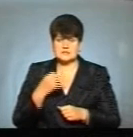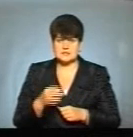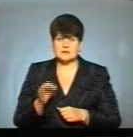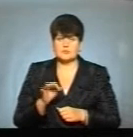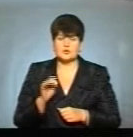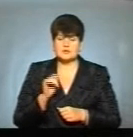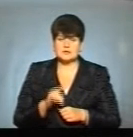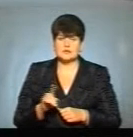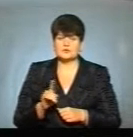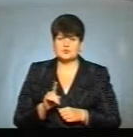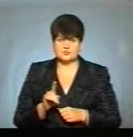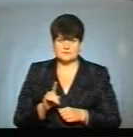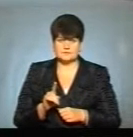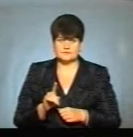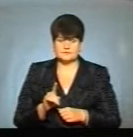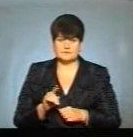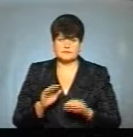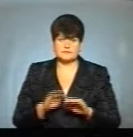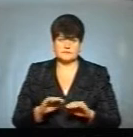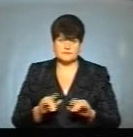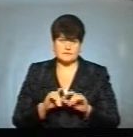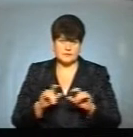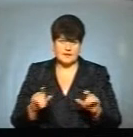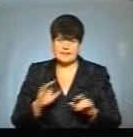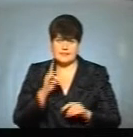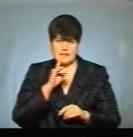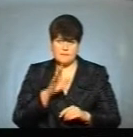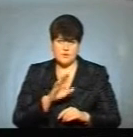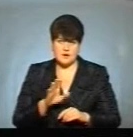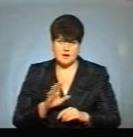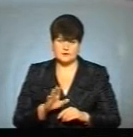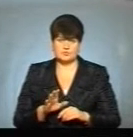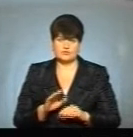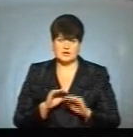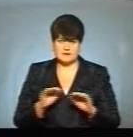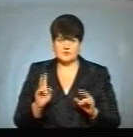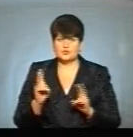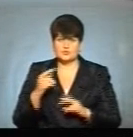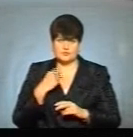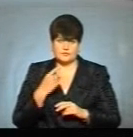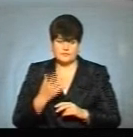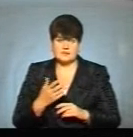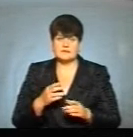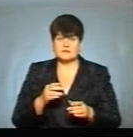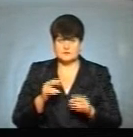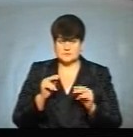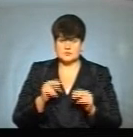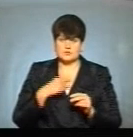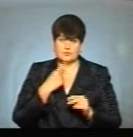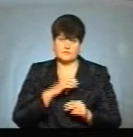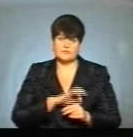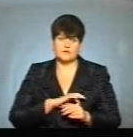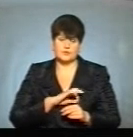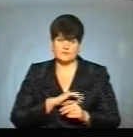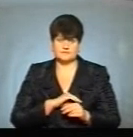що дошкільна освіта не на такому поганому рівні, як би комусь здавалося. Направду, вихователі